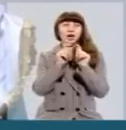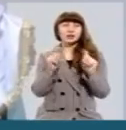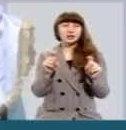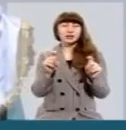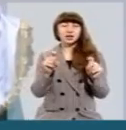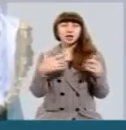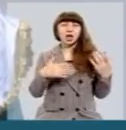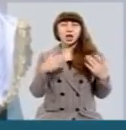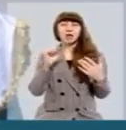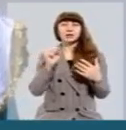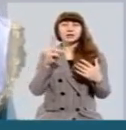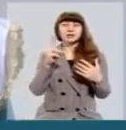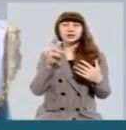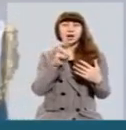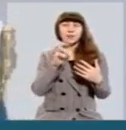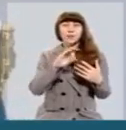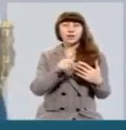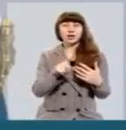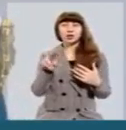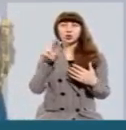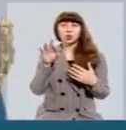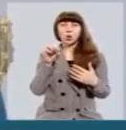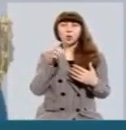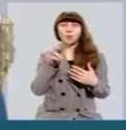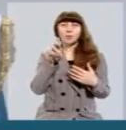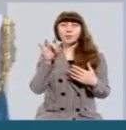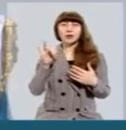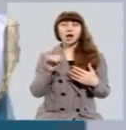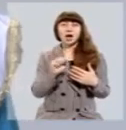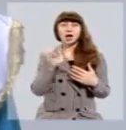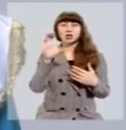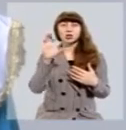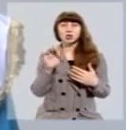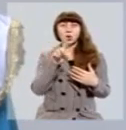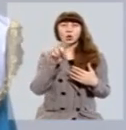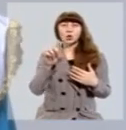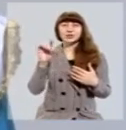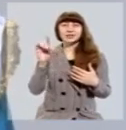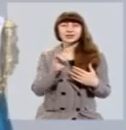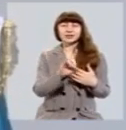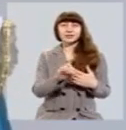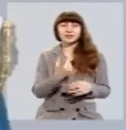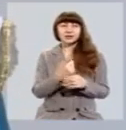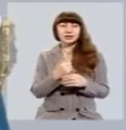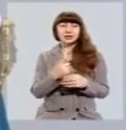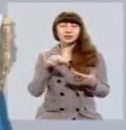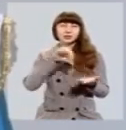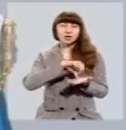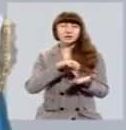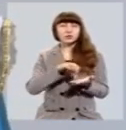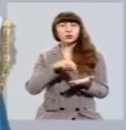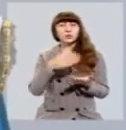Осы ансамблдің ішінде халық әнін айтамыз, және де келгенімізше осы ансамбль құрылғаны үшін келгенім үшін